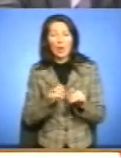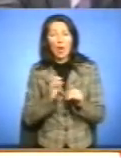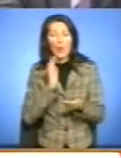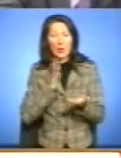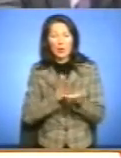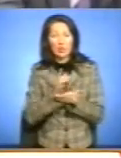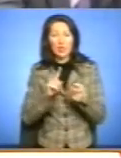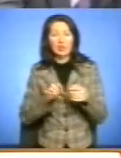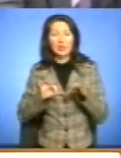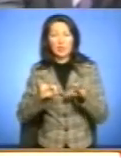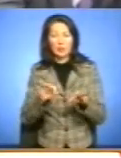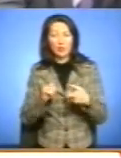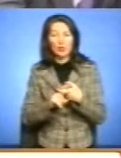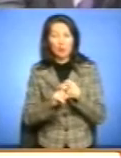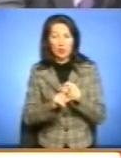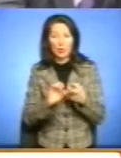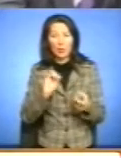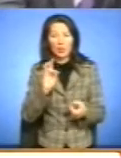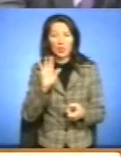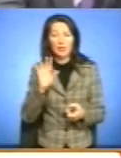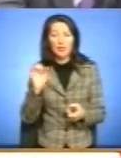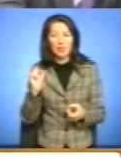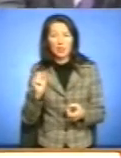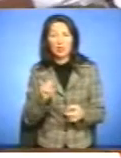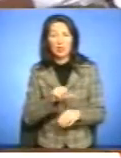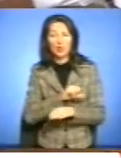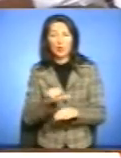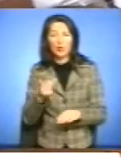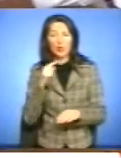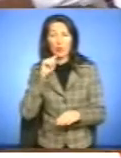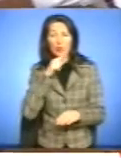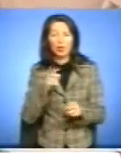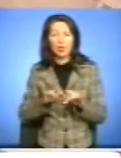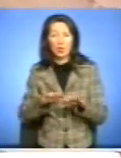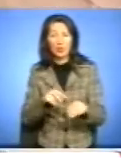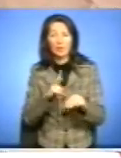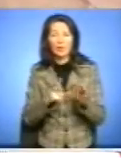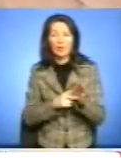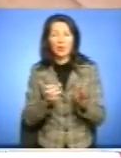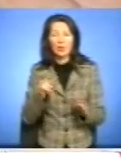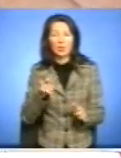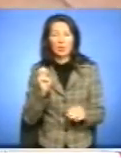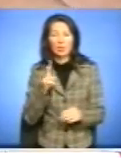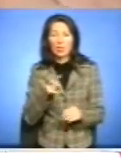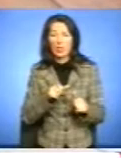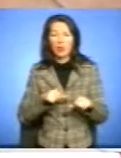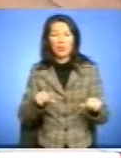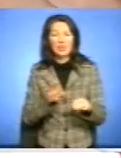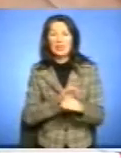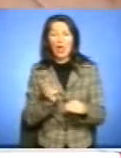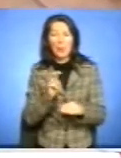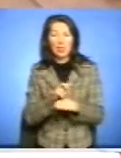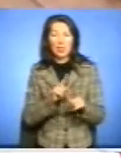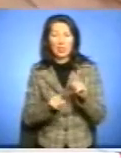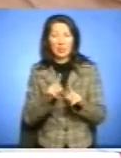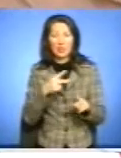інвестицій, підприємництва, зовнішньоекономічної діяльності. 17 січня члени комісії не прийшли на засідання. А